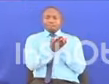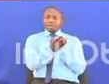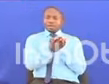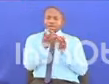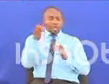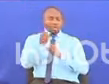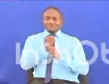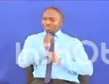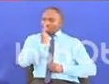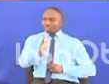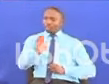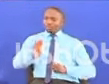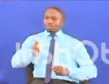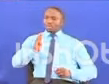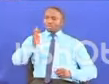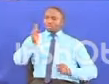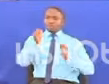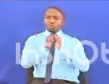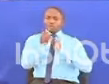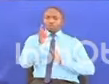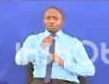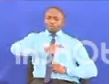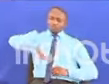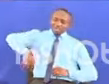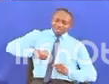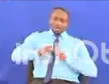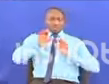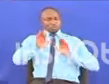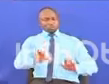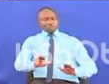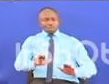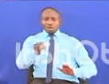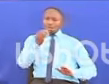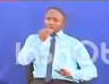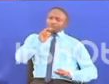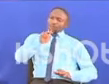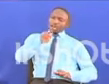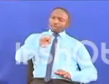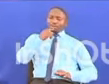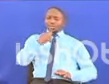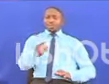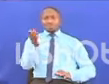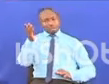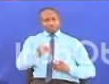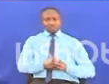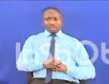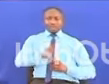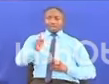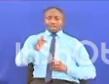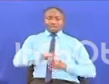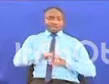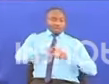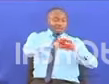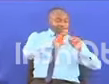Hawafanyi hivyo. Bilioni 11, washikaji wamelamba, wametulia, wanakula bata, na wanasema Mheshimiwa Spika, hata wakipeleka